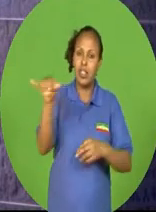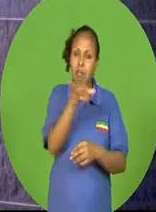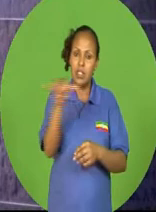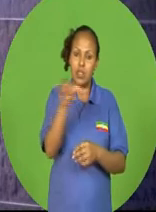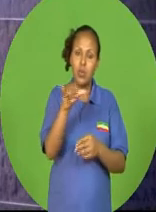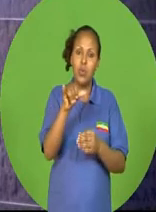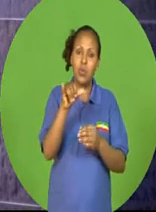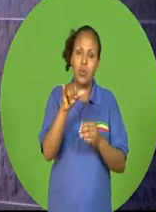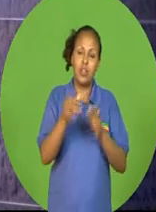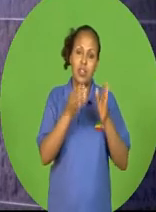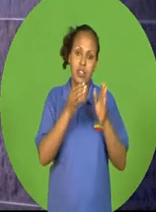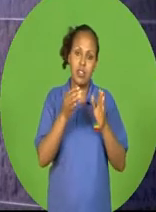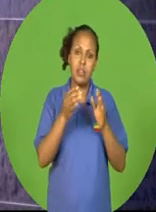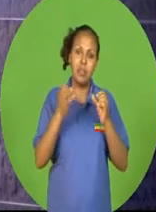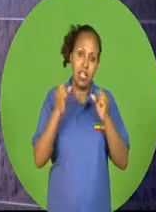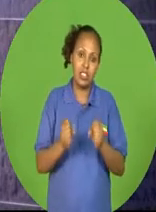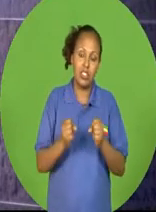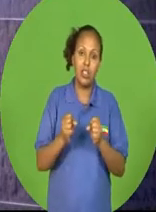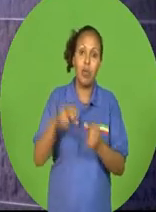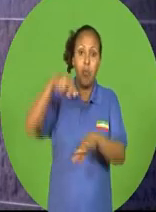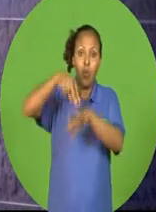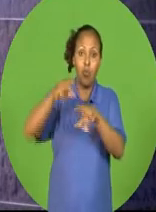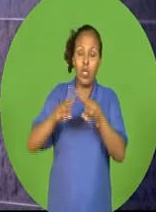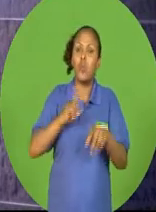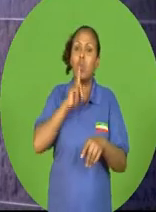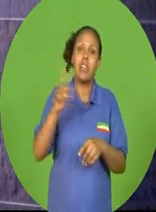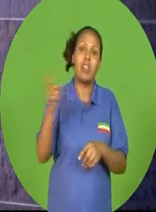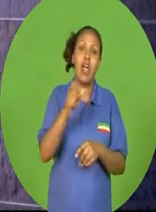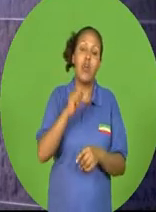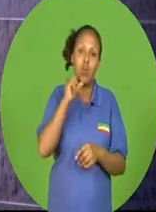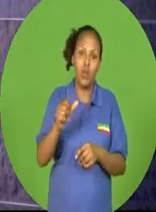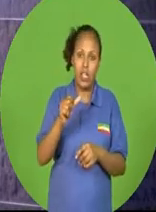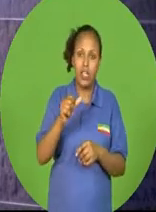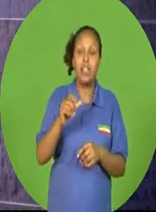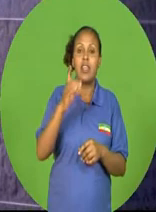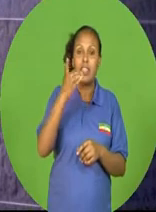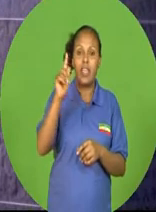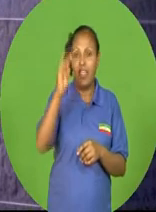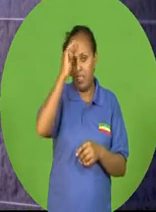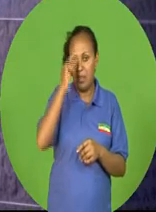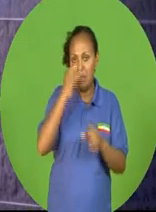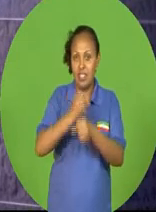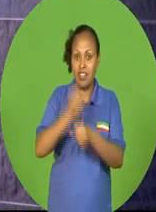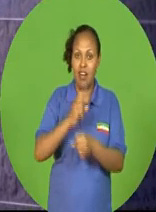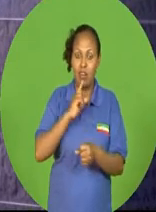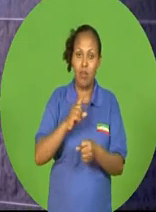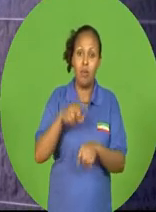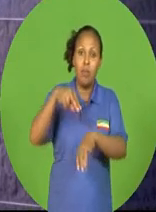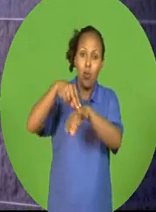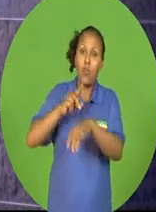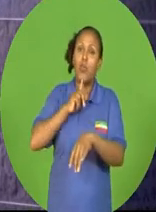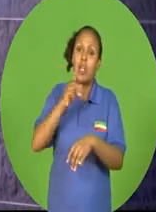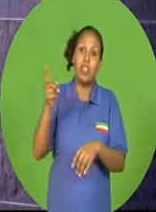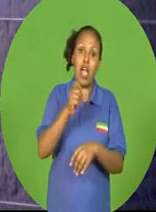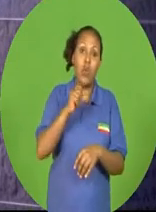በተመሳስሎ ለመቅረጽ የሚያስችል በቁሙ ግን እውነት ያልሆነ የኪነ ጥበብ ስራ ነው። በቁሙ